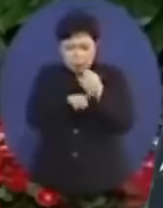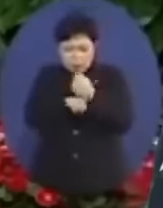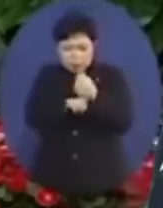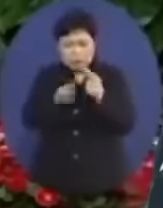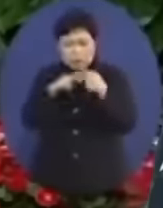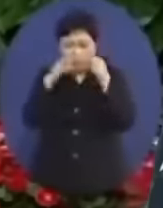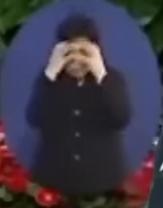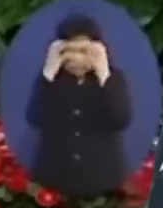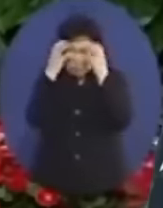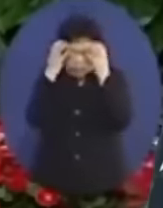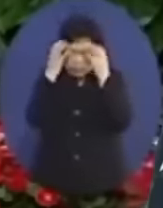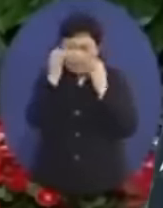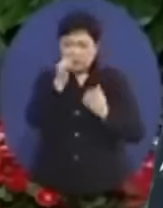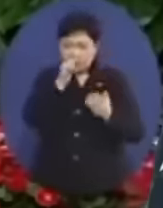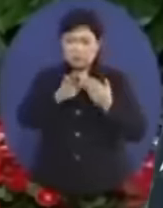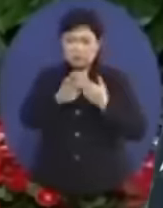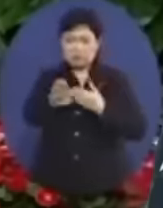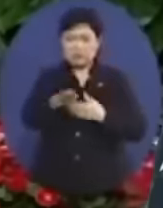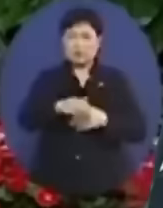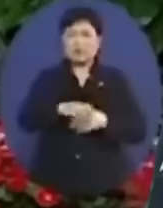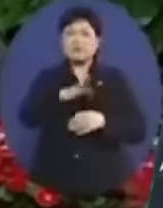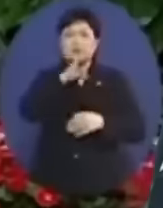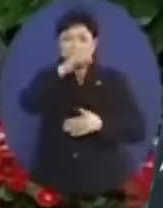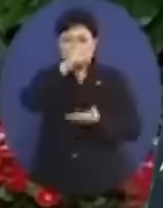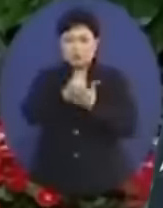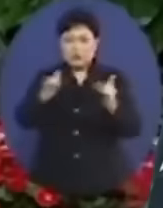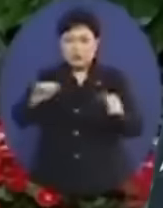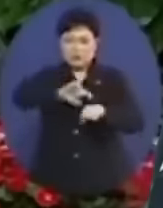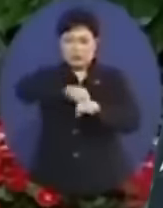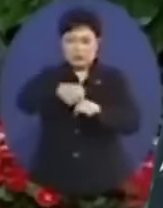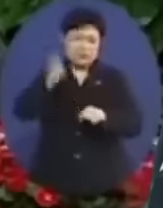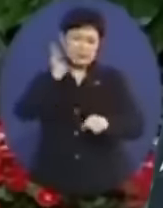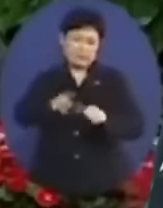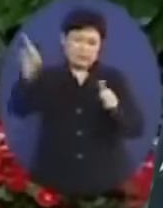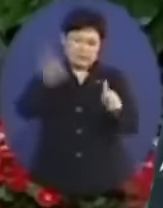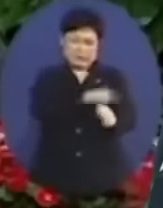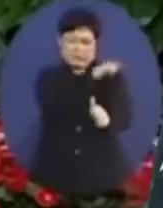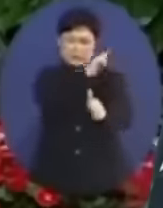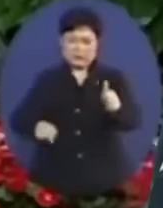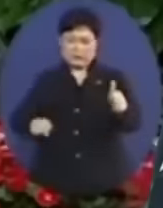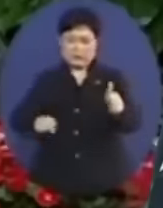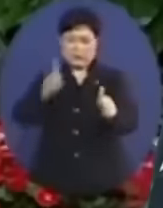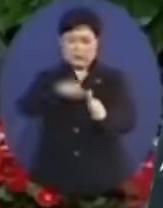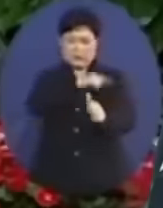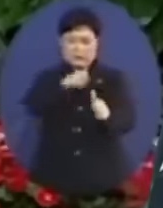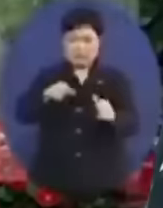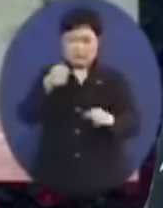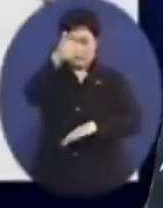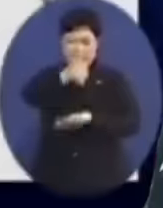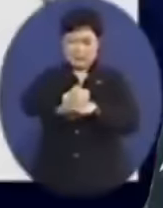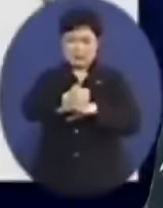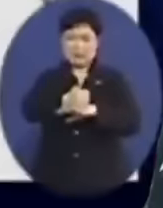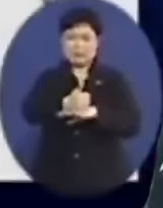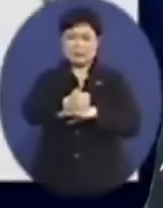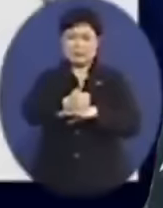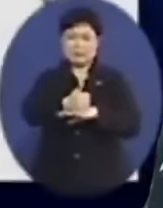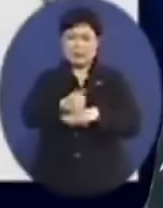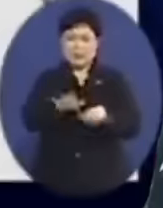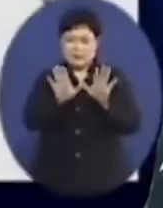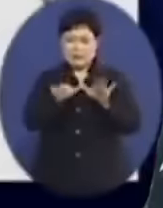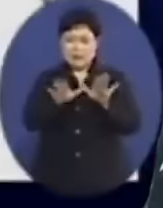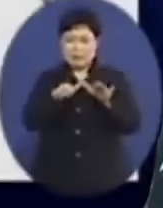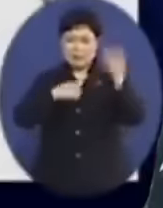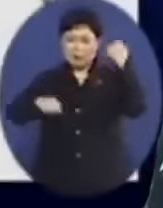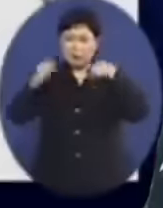따른다는 것입니다 당시 죄인에 대한 형벌은 심한 채찍으로 터 시작합니다 채찍 끝에는 나비나 동물의 뼈 같은 것이